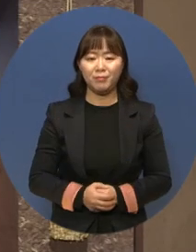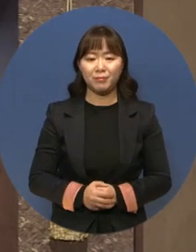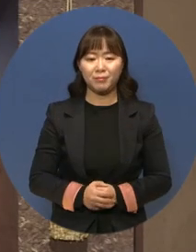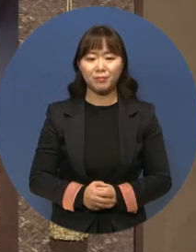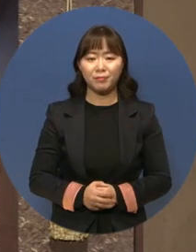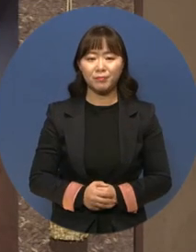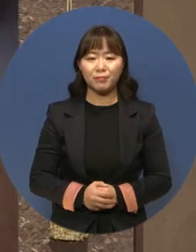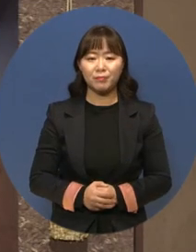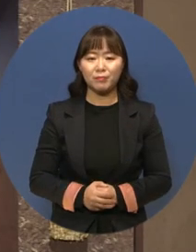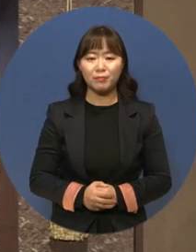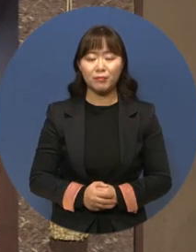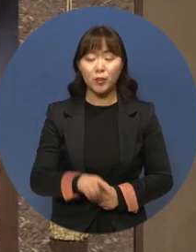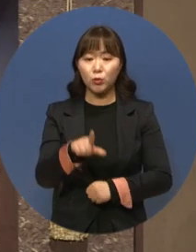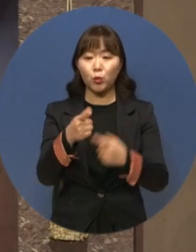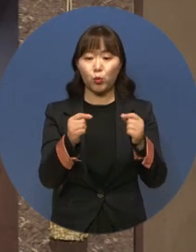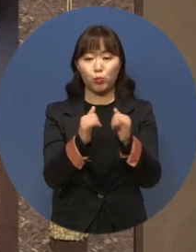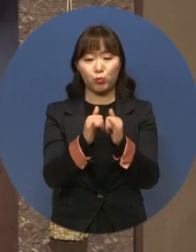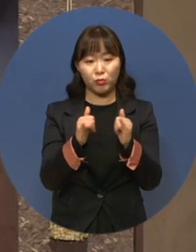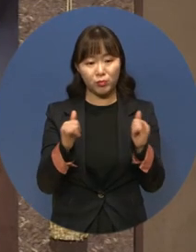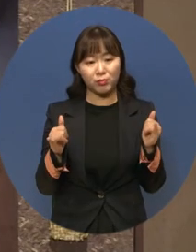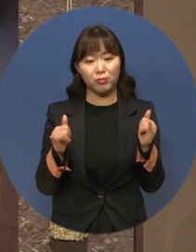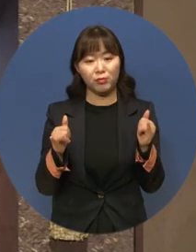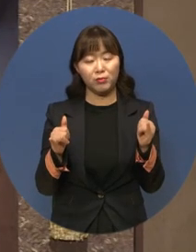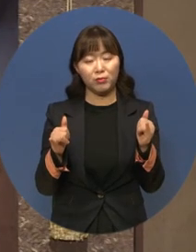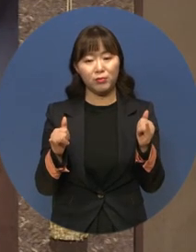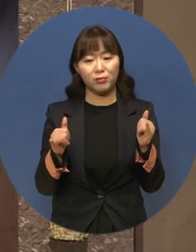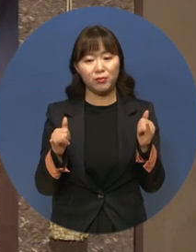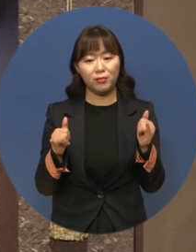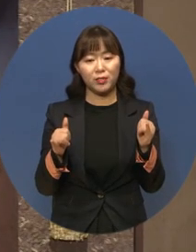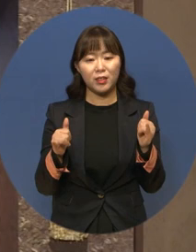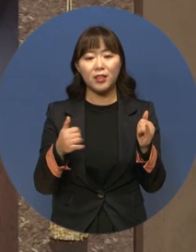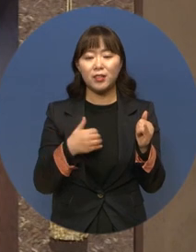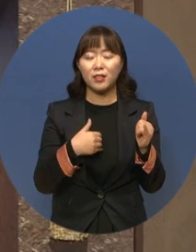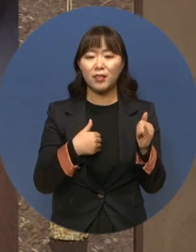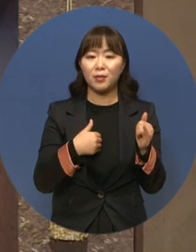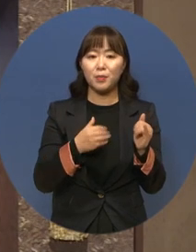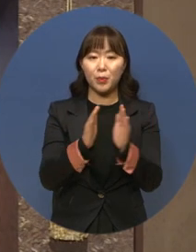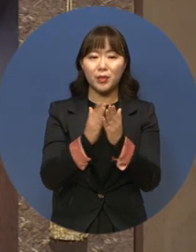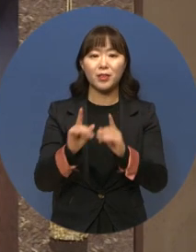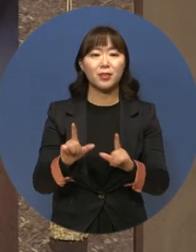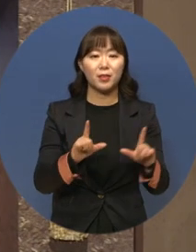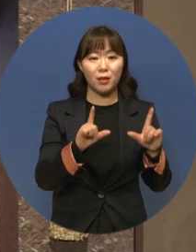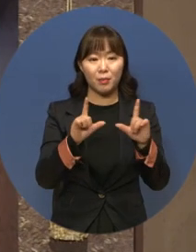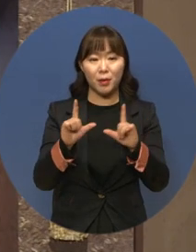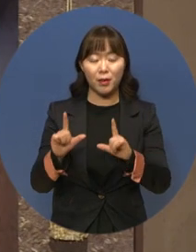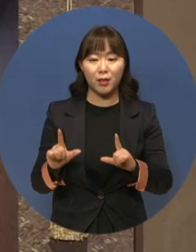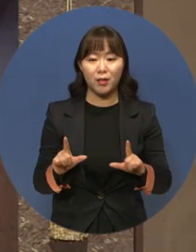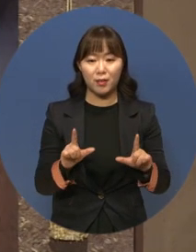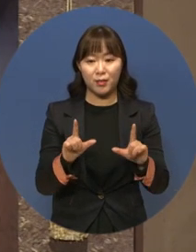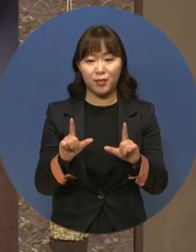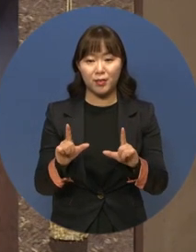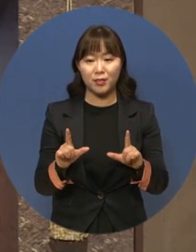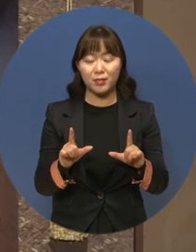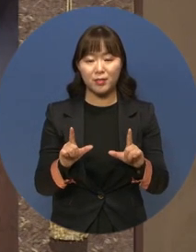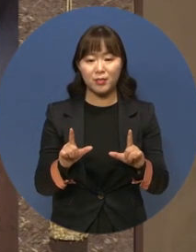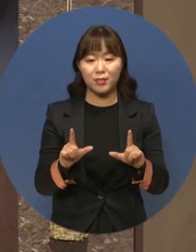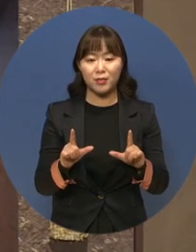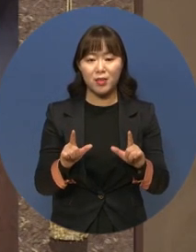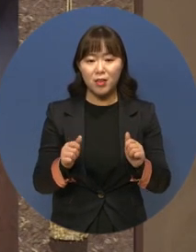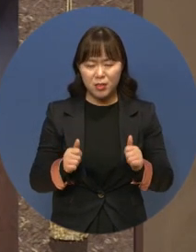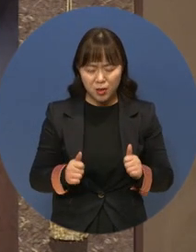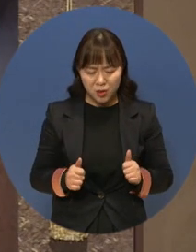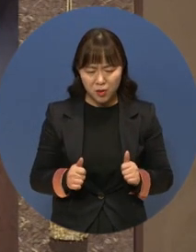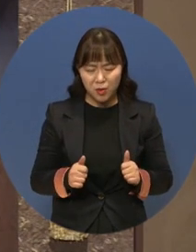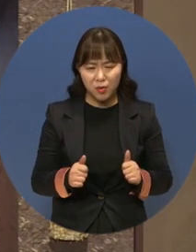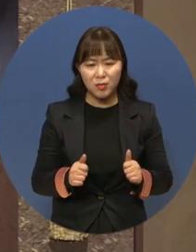그래서 야, 저런 분들이 자기 삶에 아주 저렇게